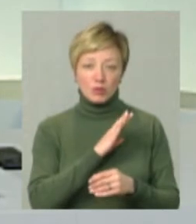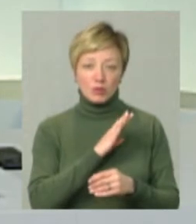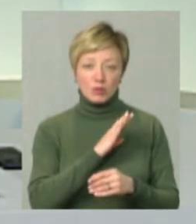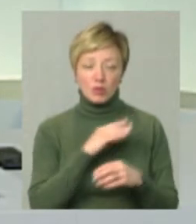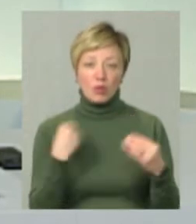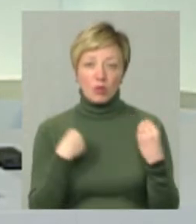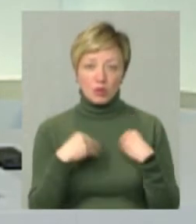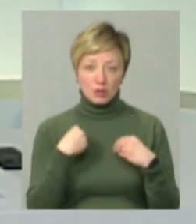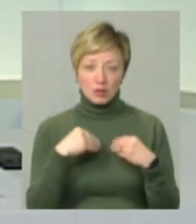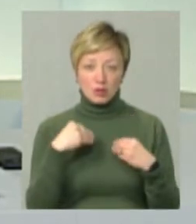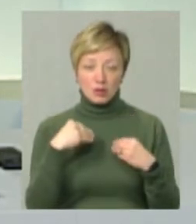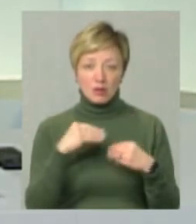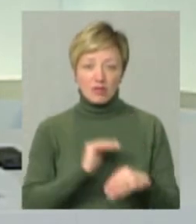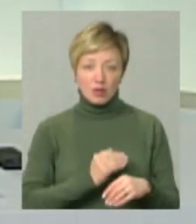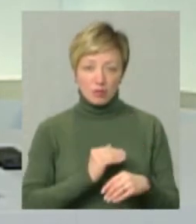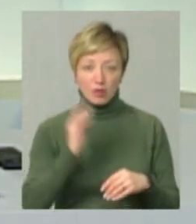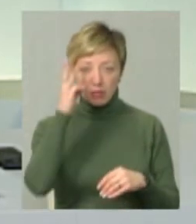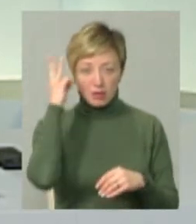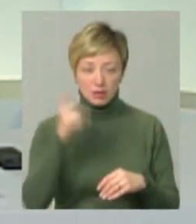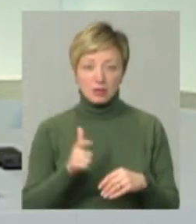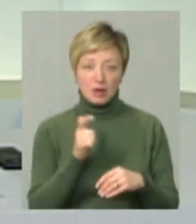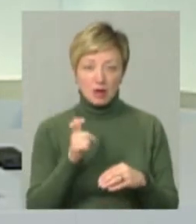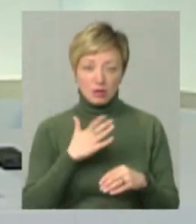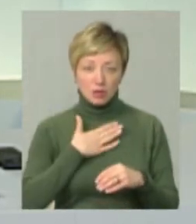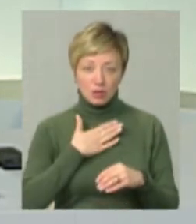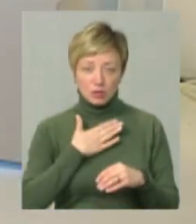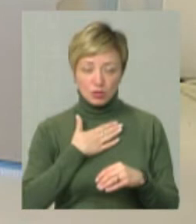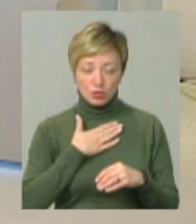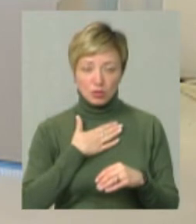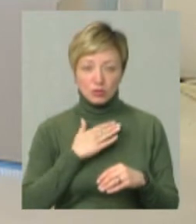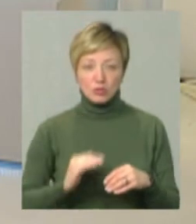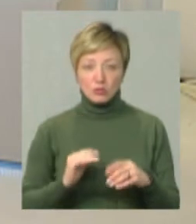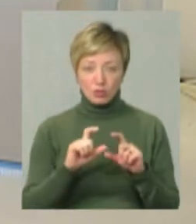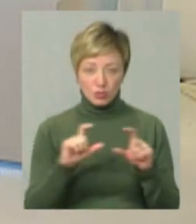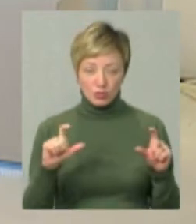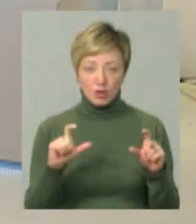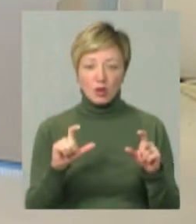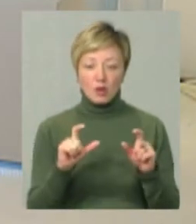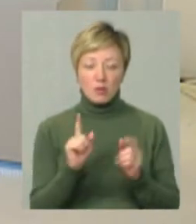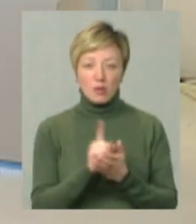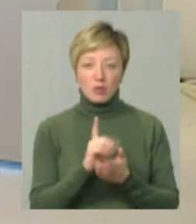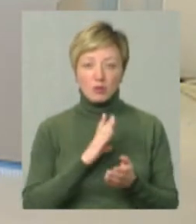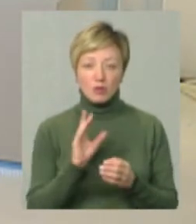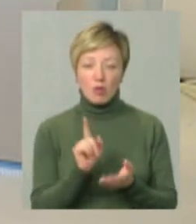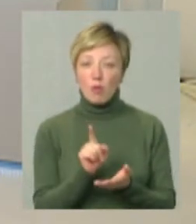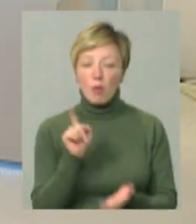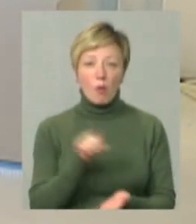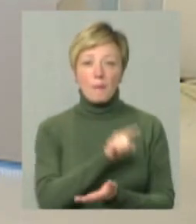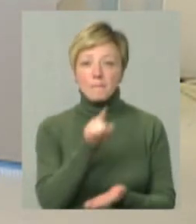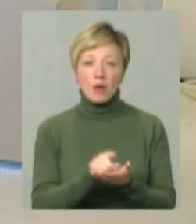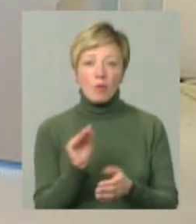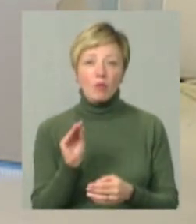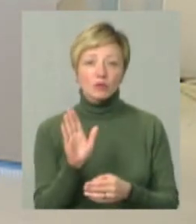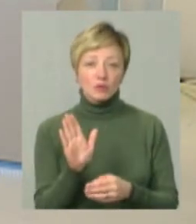в одязі, фірмовому одязі нашого акціонерного товариства. При ньому має бути